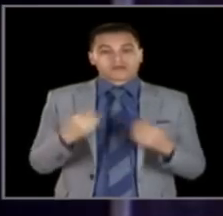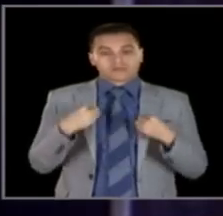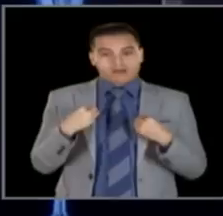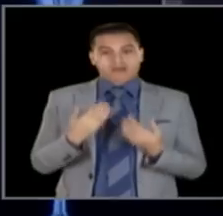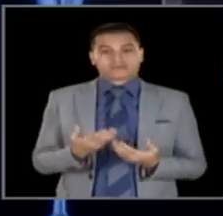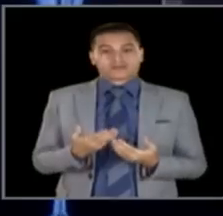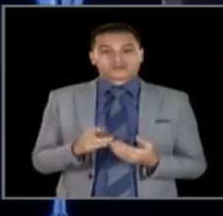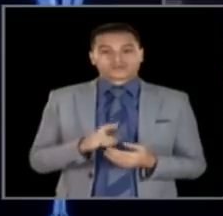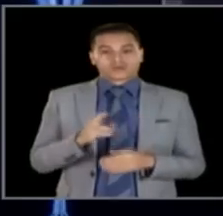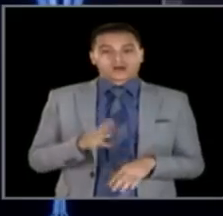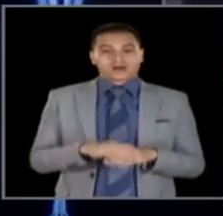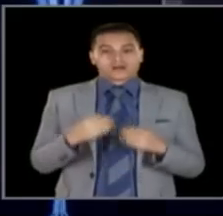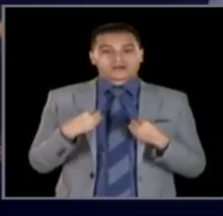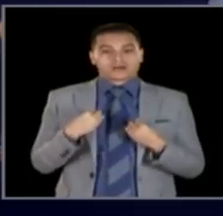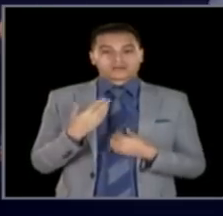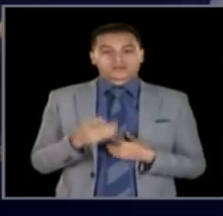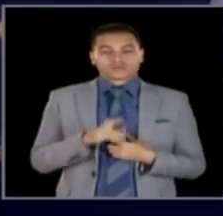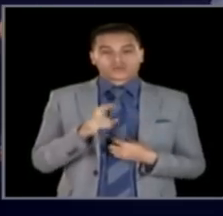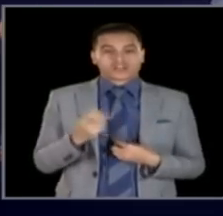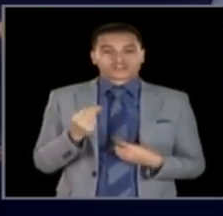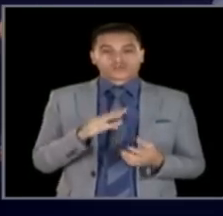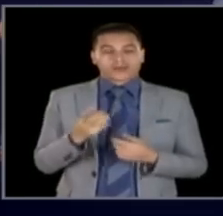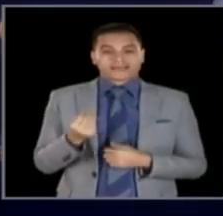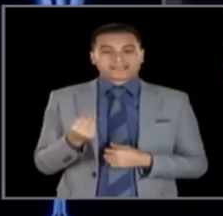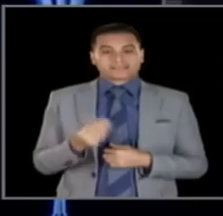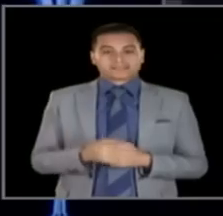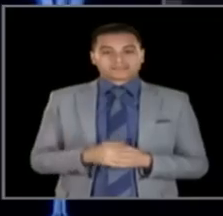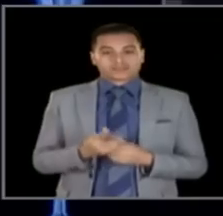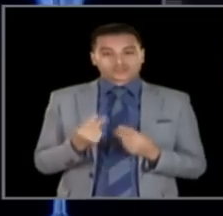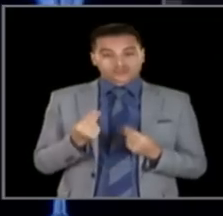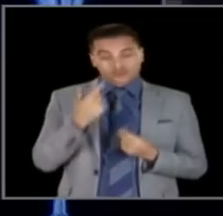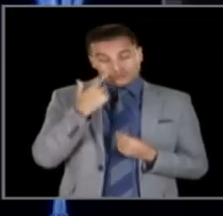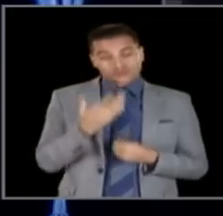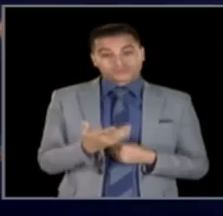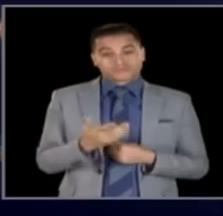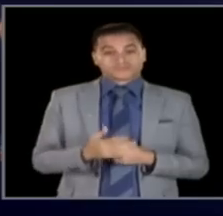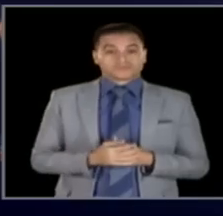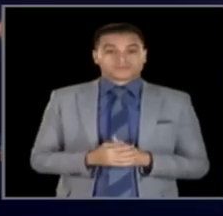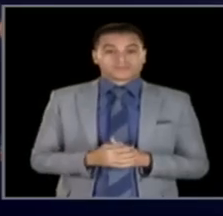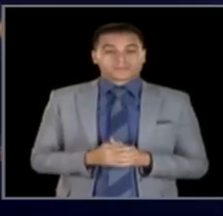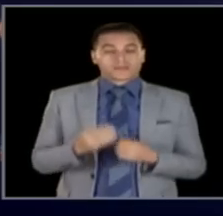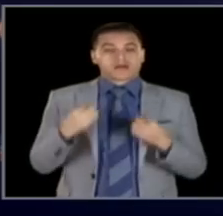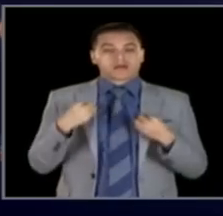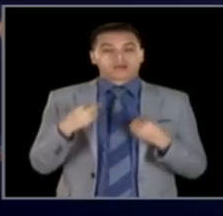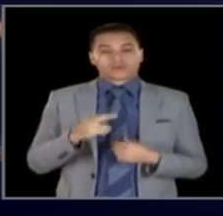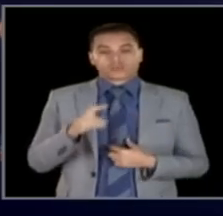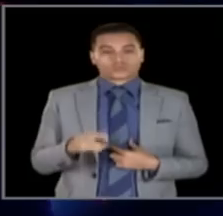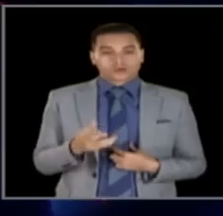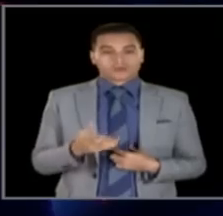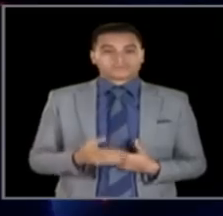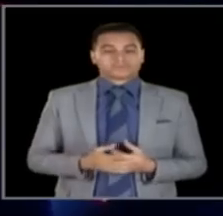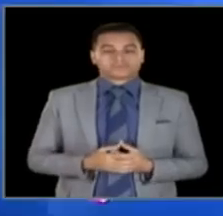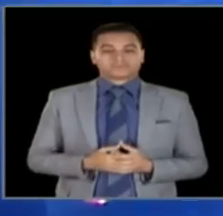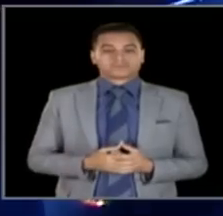رياضة، سؤال في الرياضة. يا ترى السؤال بـ20 نقطة ولا بـ30 نقطة؟ بـ20 نقطة. رياضة، والسؤال